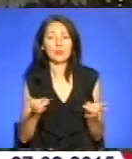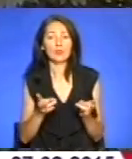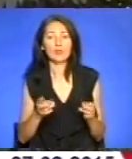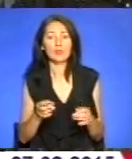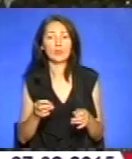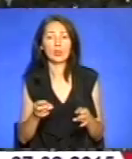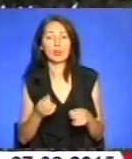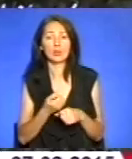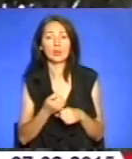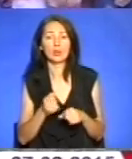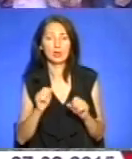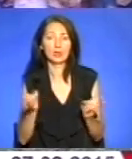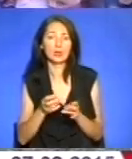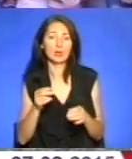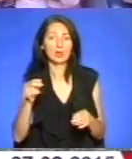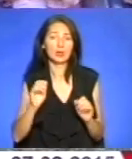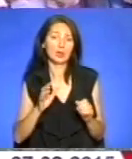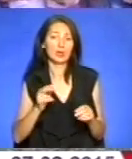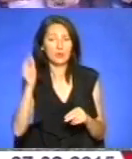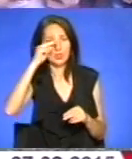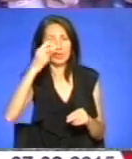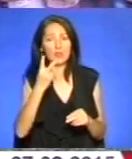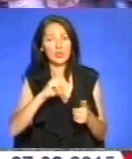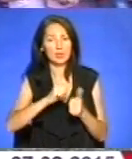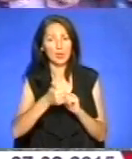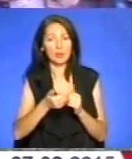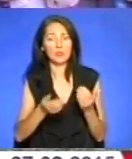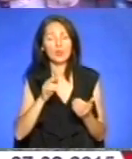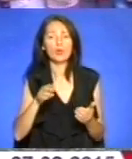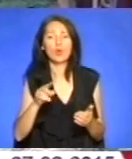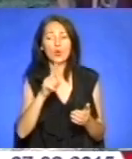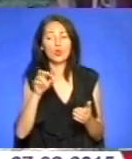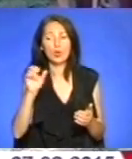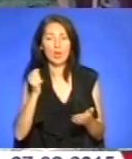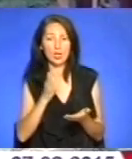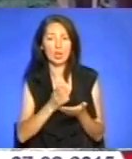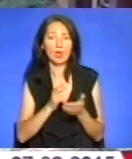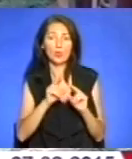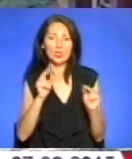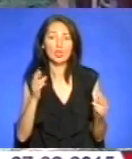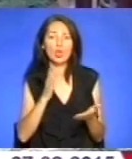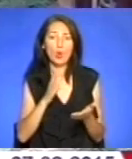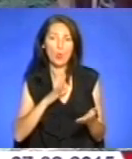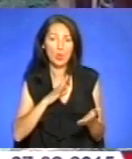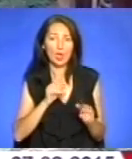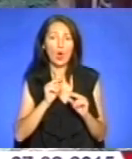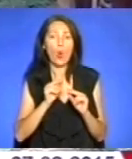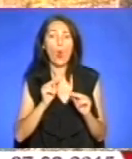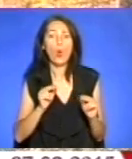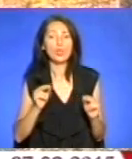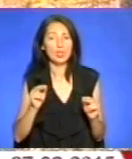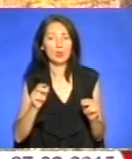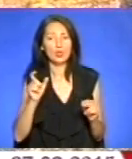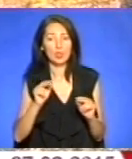навчатися у дві зміни. Якщо Зоряні пощастило стати ученицею місцевої школи, то більшості батькам доводиться